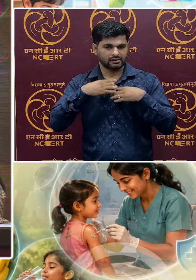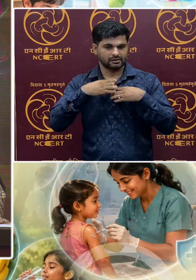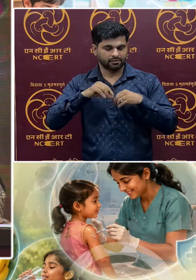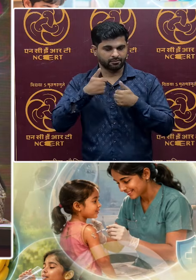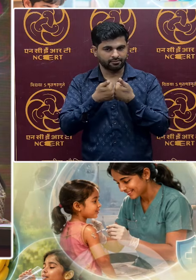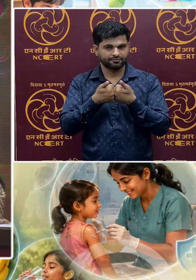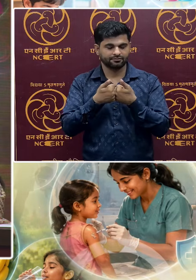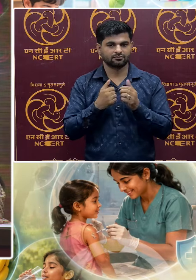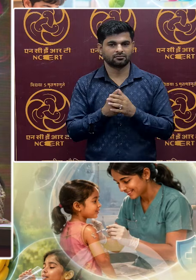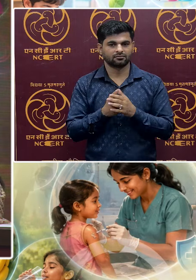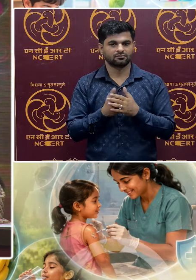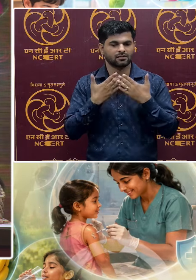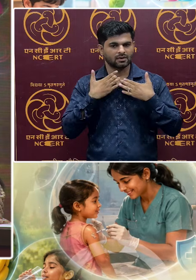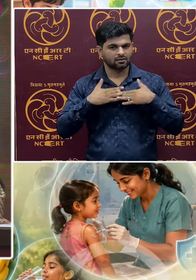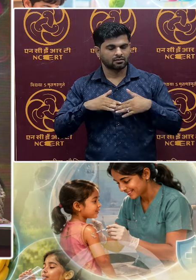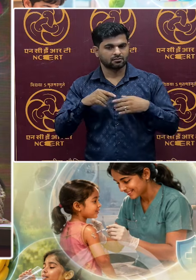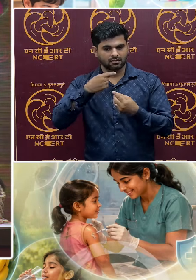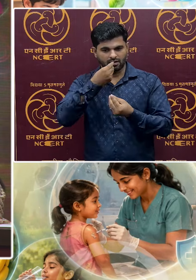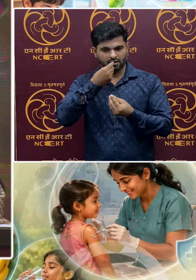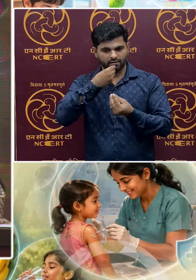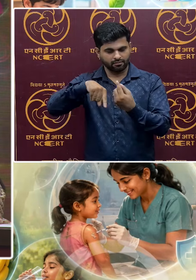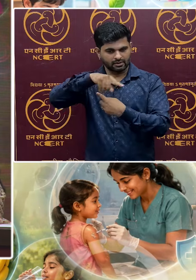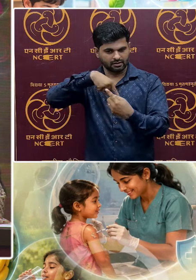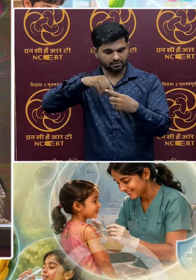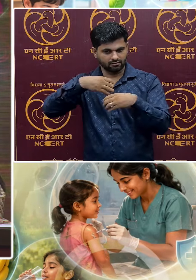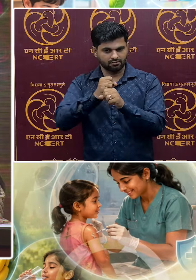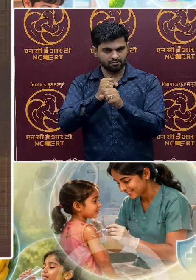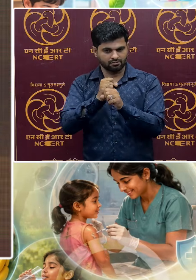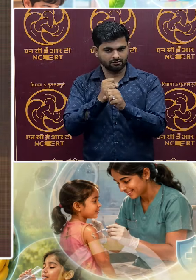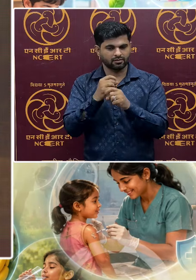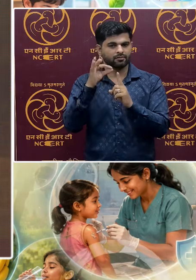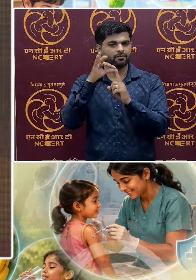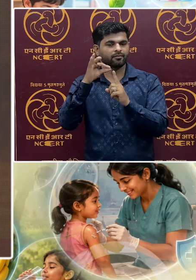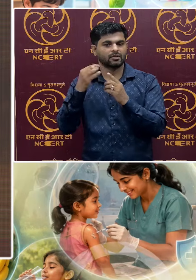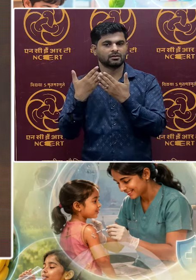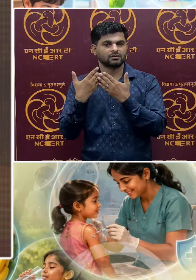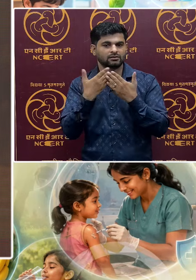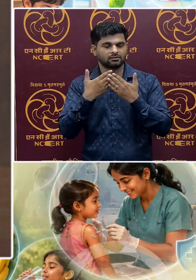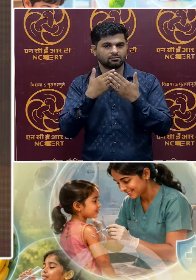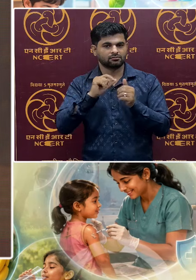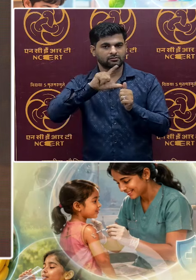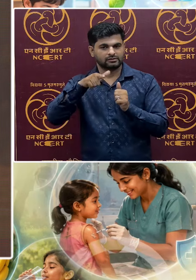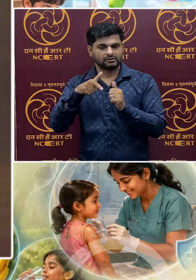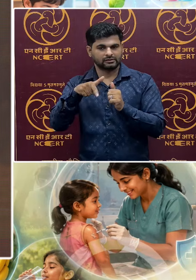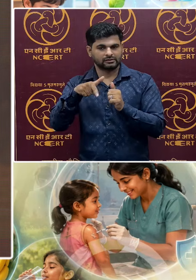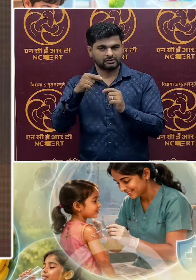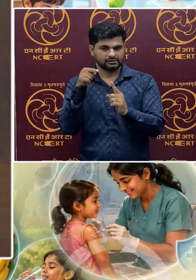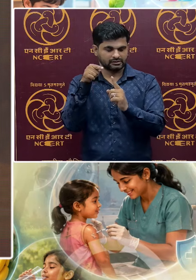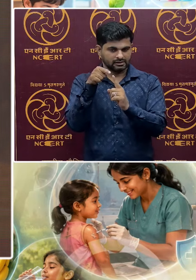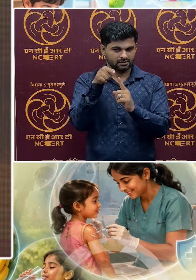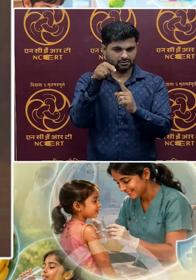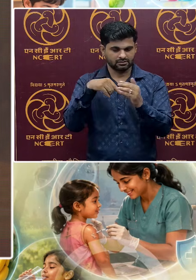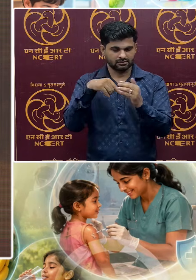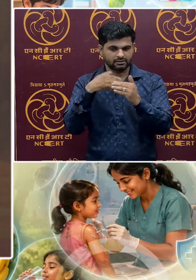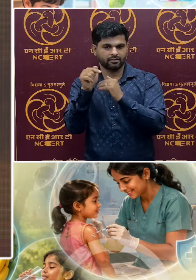मैम एक हेल्दी किचन की बात करें तो क्या आपको लगता है प्राइवेट स्कूल्स या सबको ये इनिशिएटिव अडेप्ट करना चाहिए, और